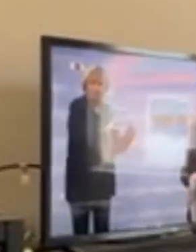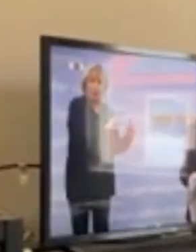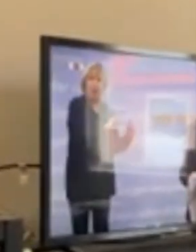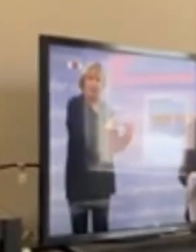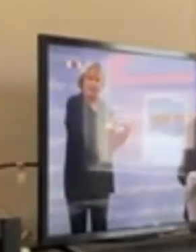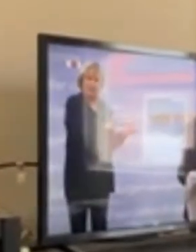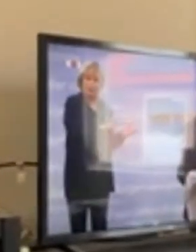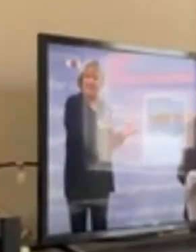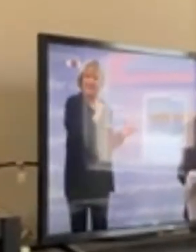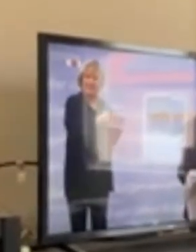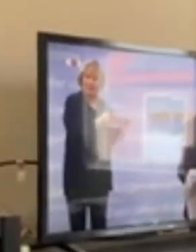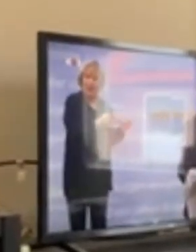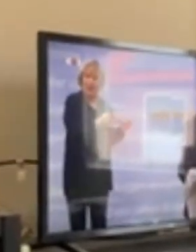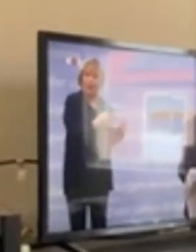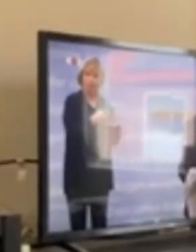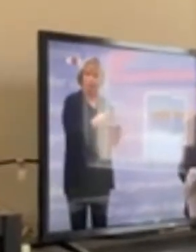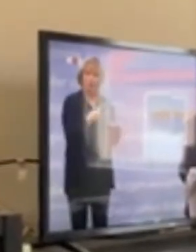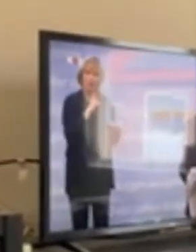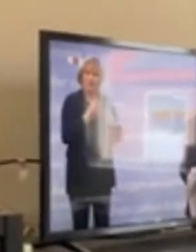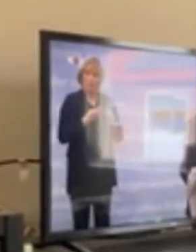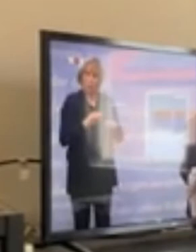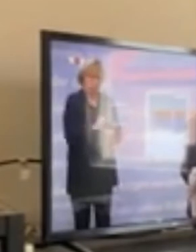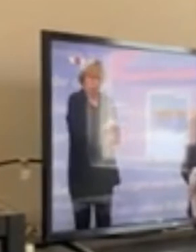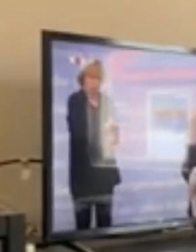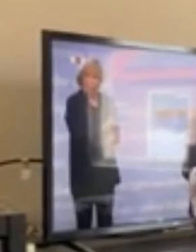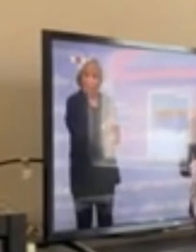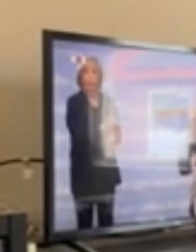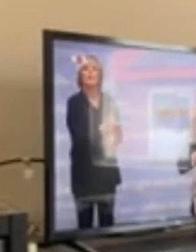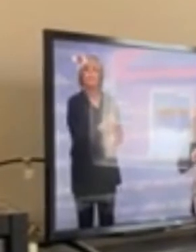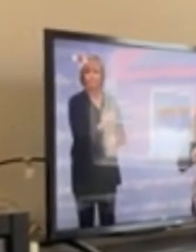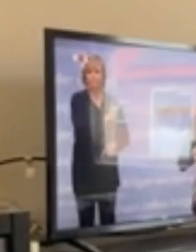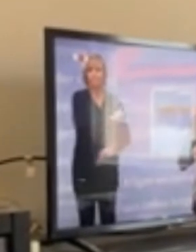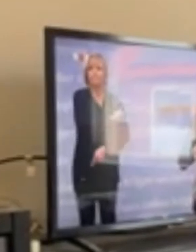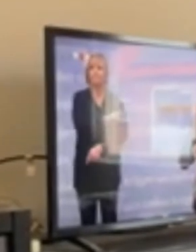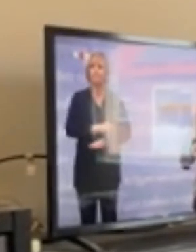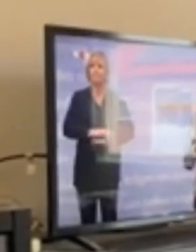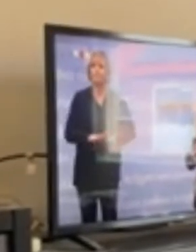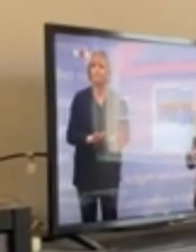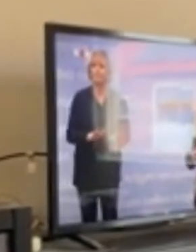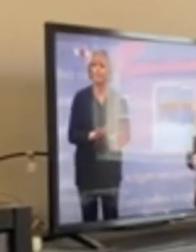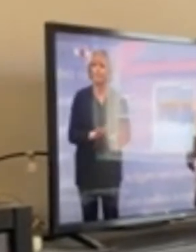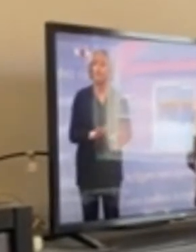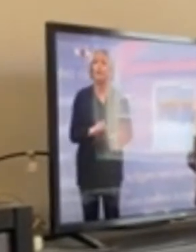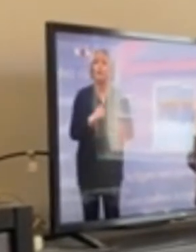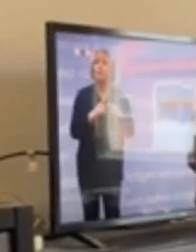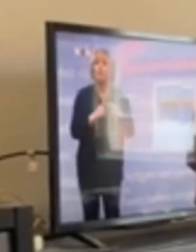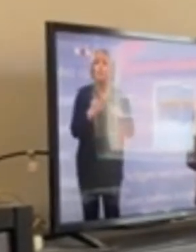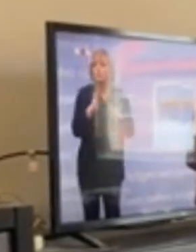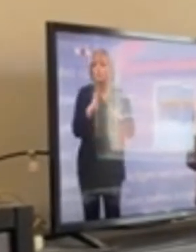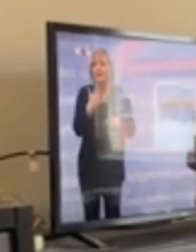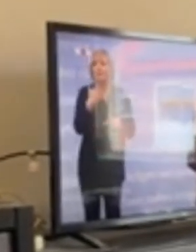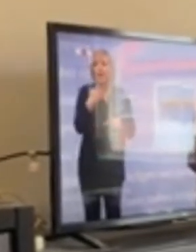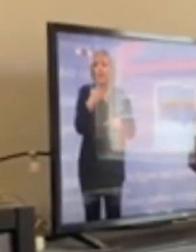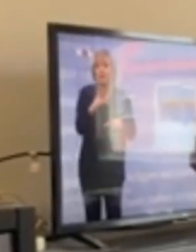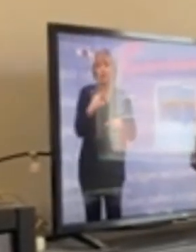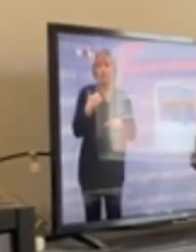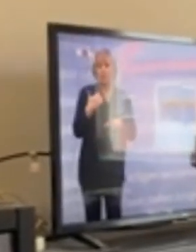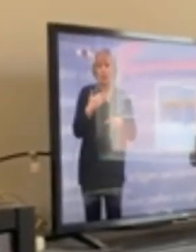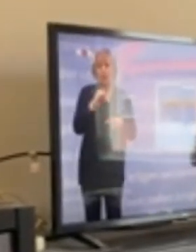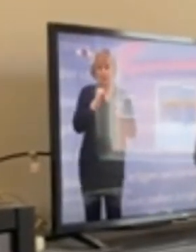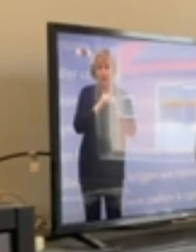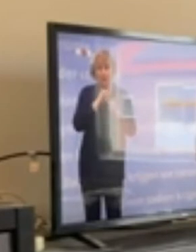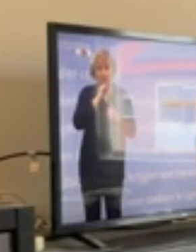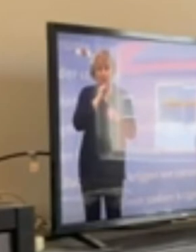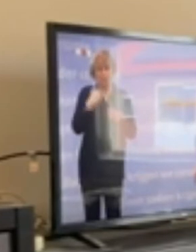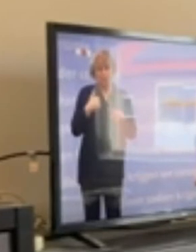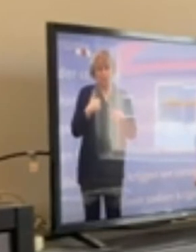zorgen, allemaal de kans gegeven om zich te laten inenten. En bijna alle 85-plussers kunnen dan beschermd zijn.